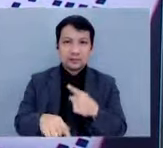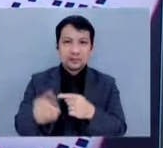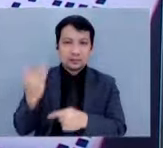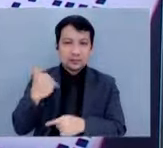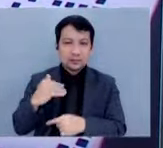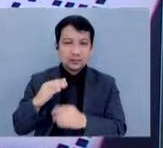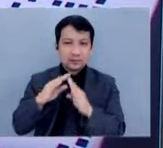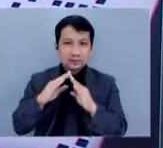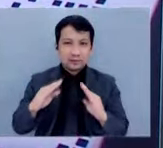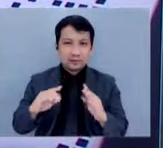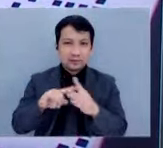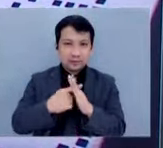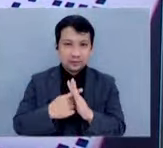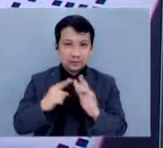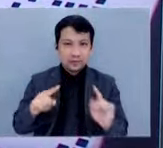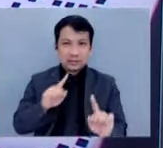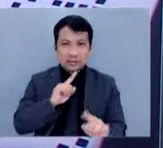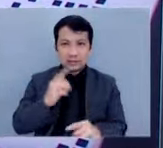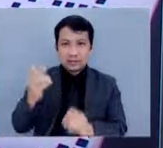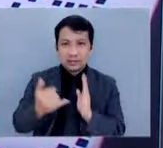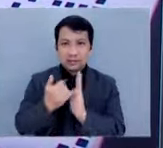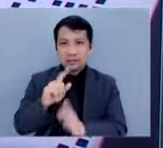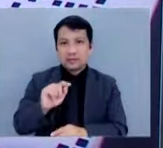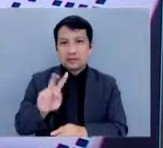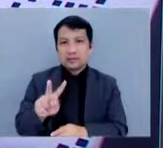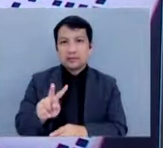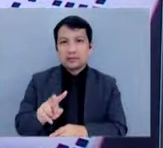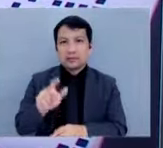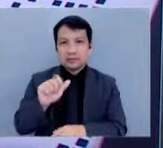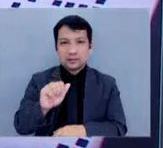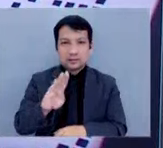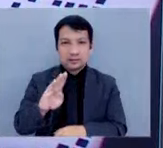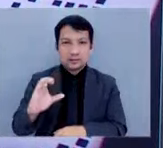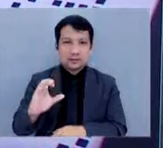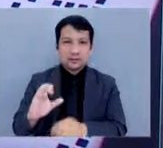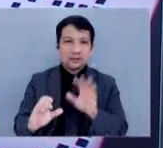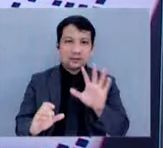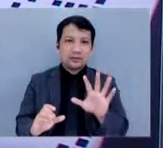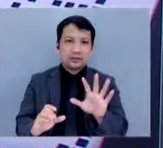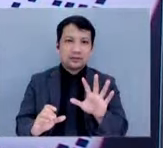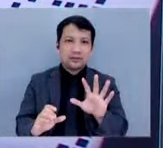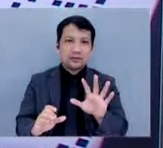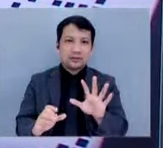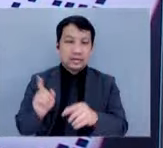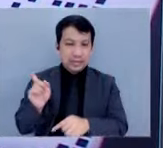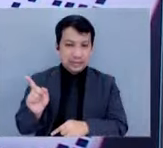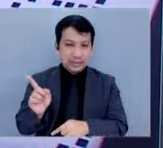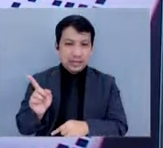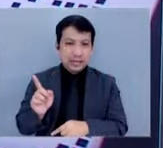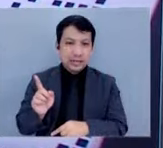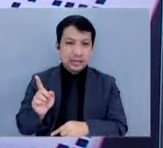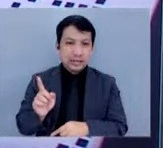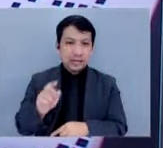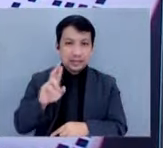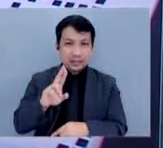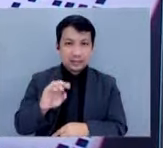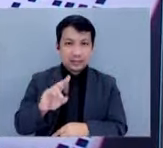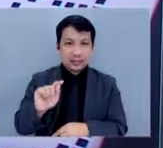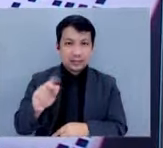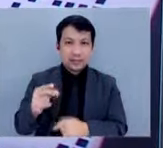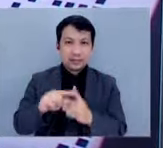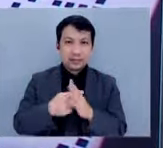ako nag-start na reporter, TV reporter. ABC 5 panon ed, no? Ano po, si Ruth ay nagsimula dito